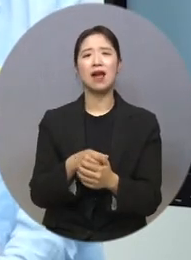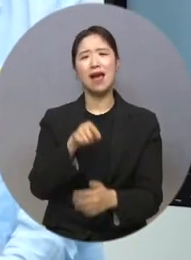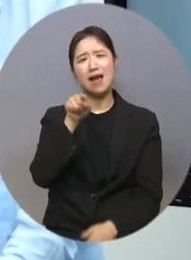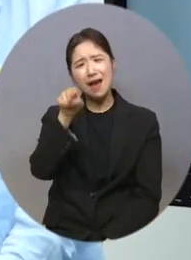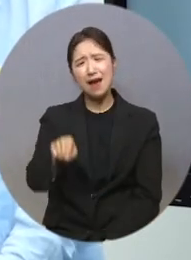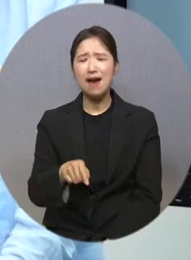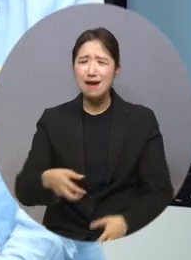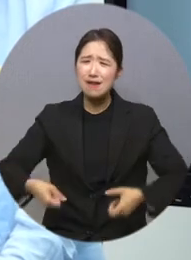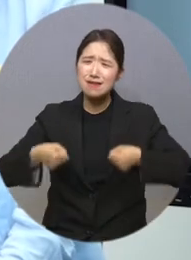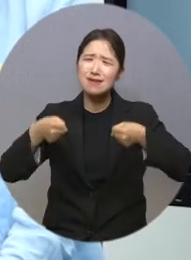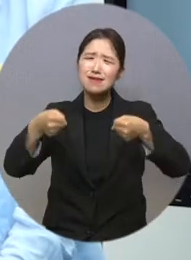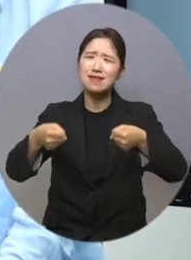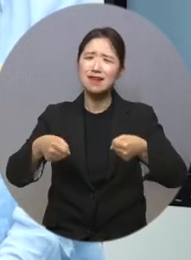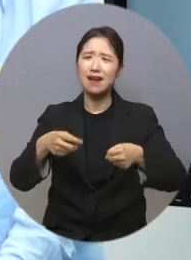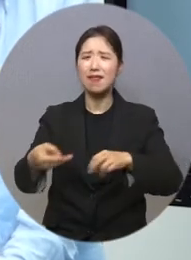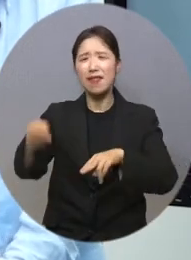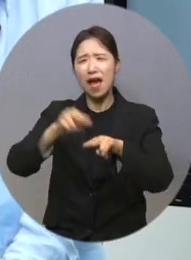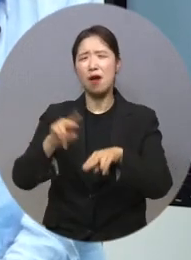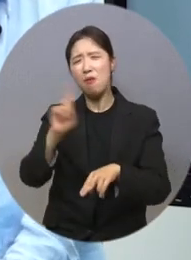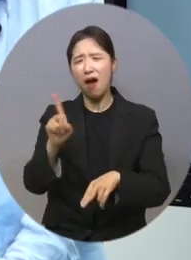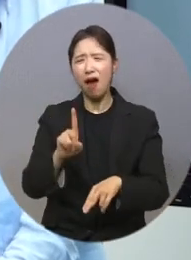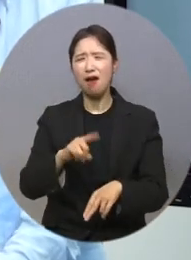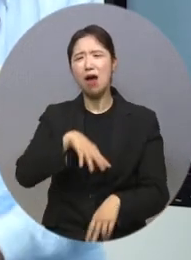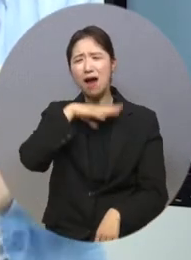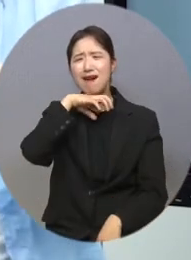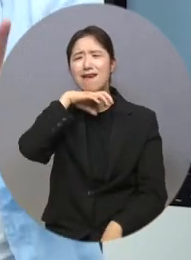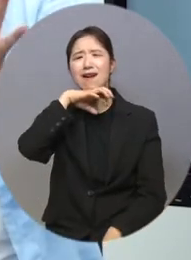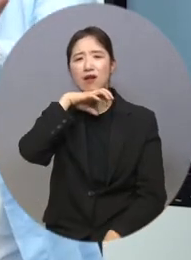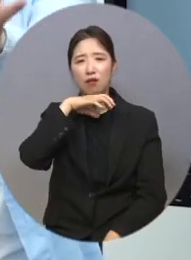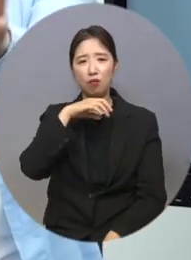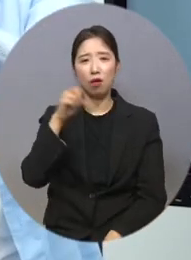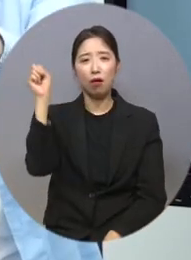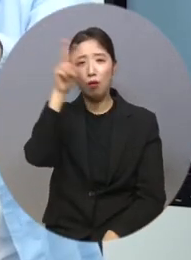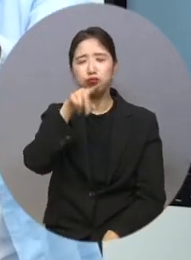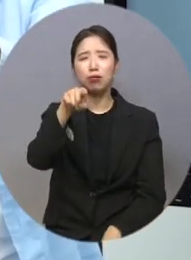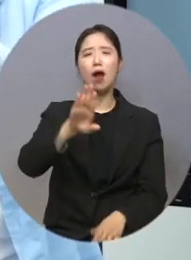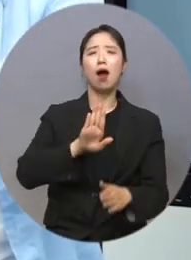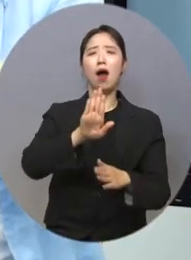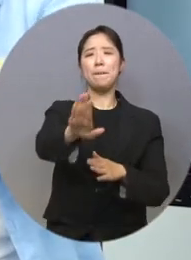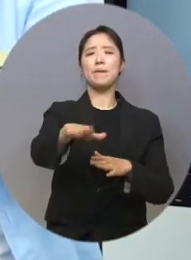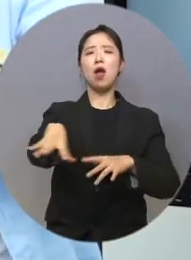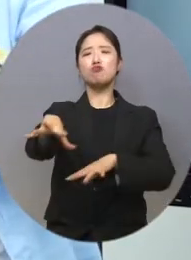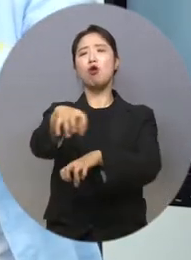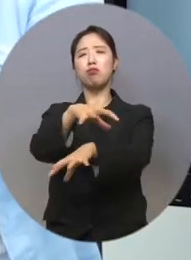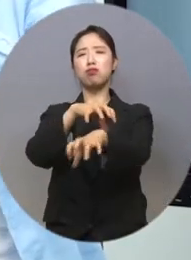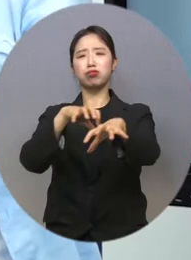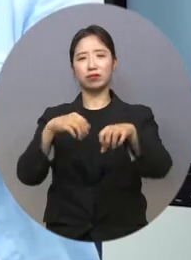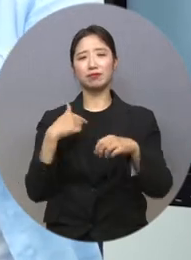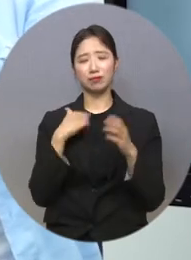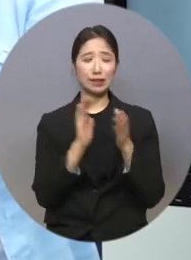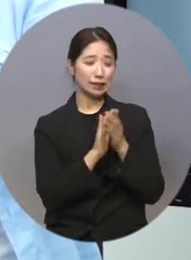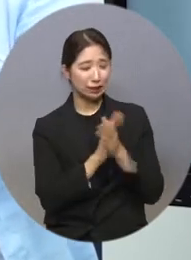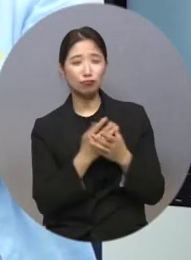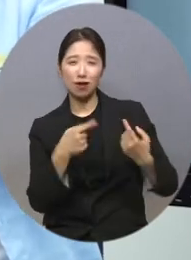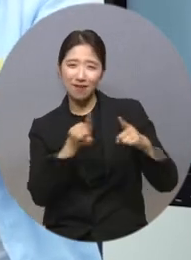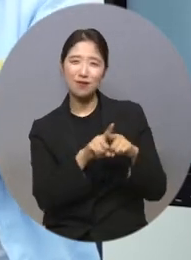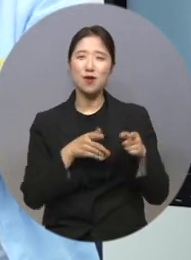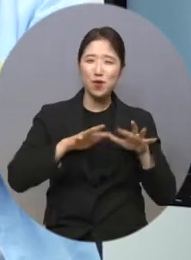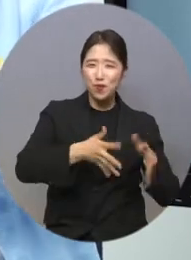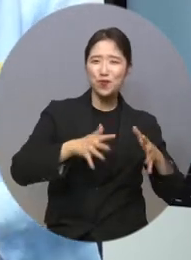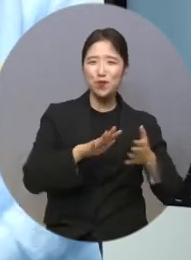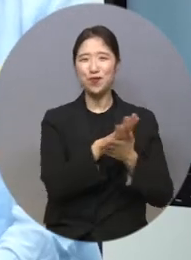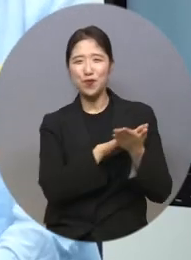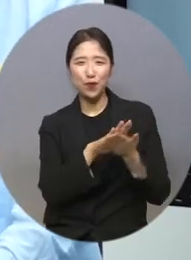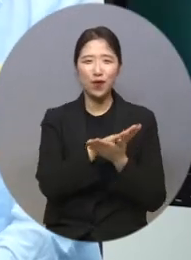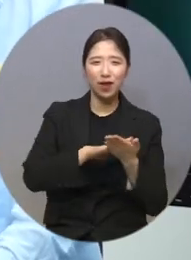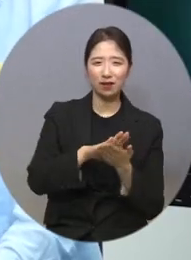그럼 이런 거 다 들어도 타다 막 그러는 거예요. 갑자기 이제 앞에가 웅성웅성해졌어요. 저는 친구들이랑 막 수다 떨고 막 놀고